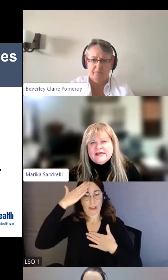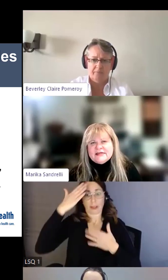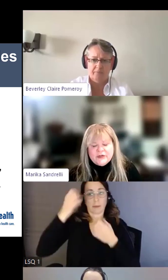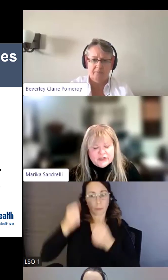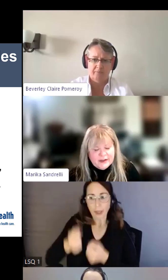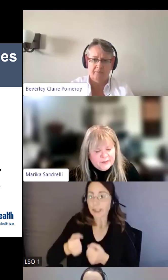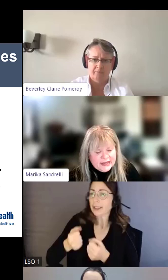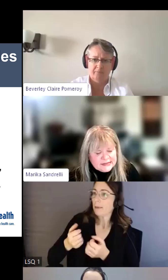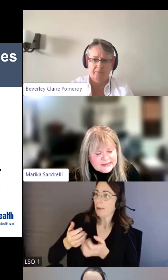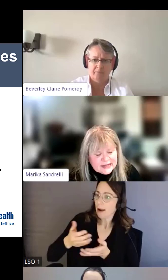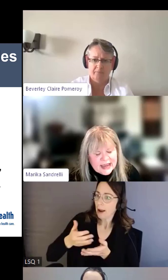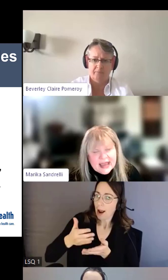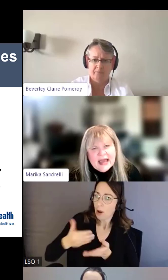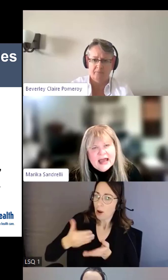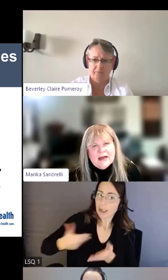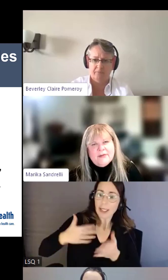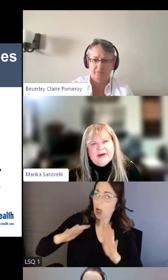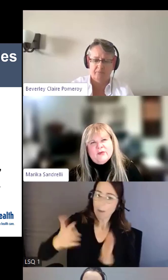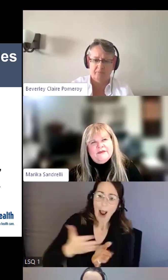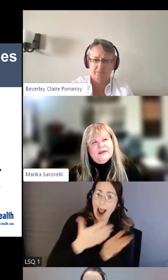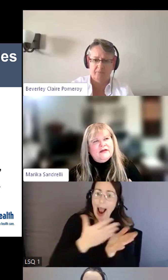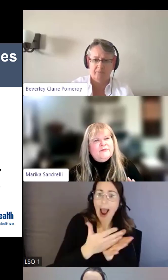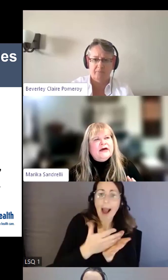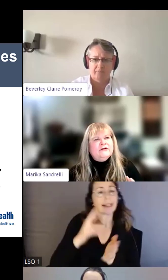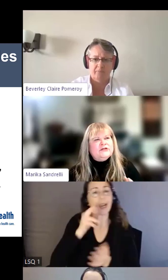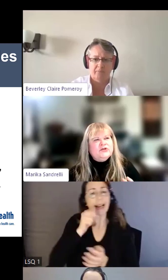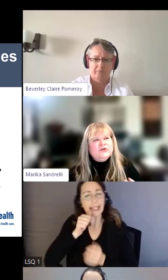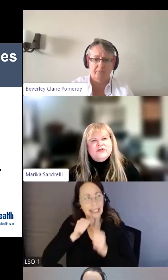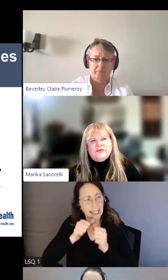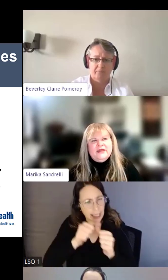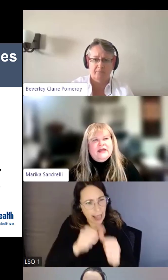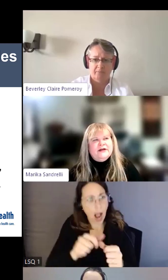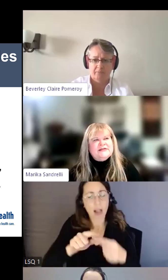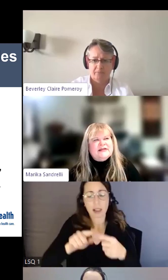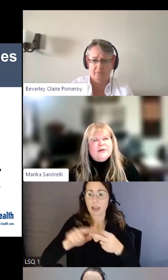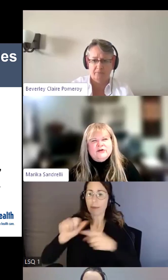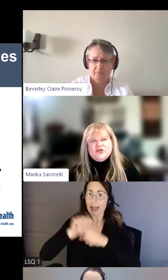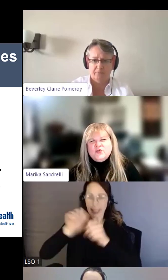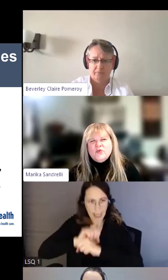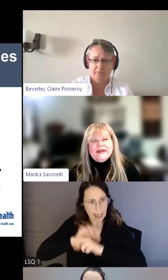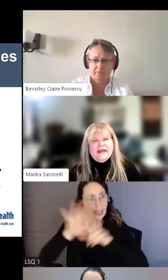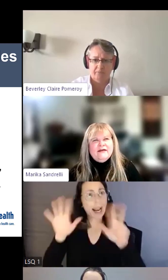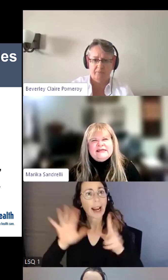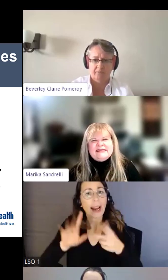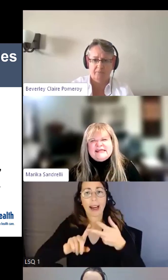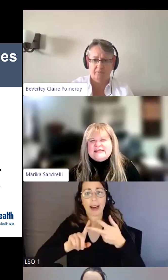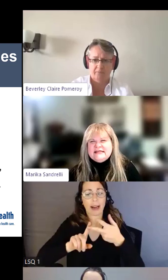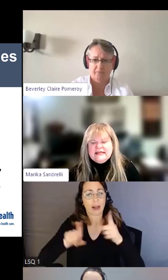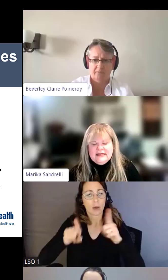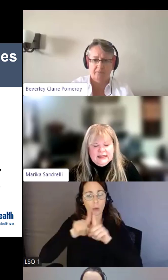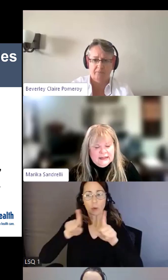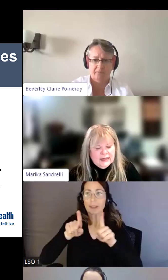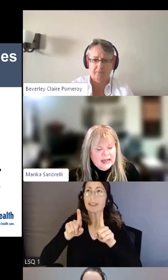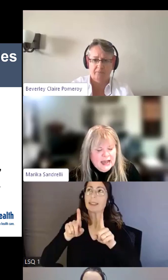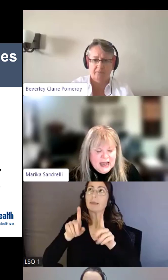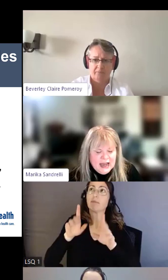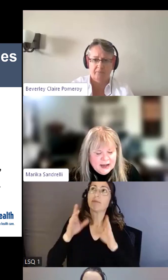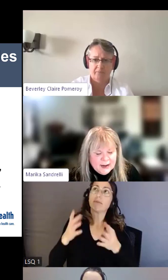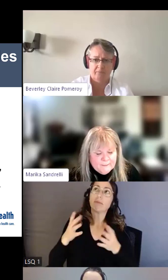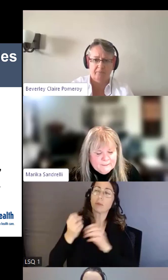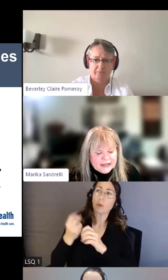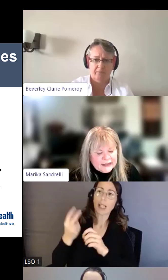que il y a 2 à 3 ans, peut-être en 2016, je